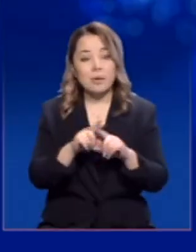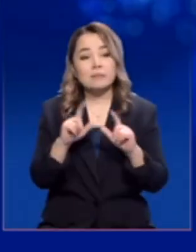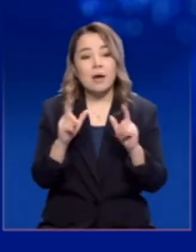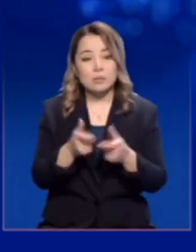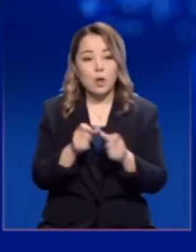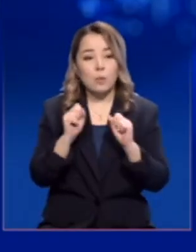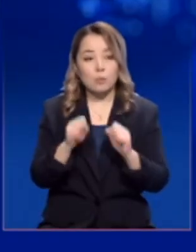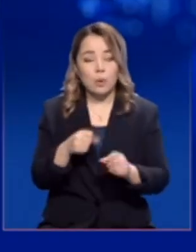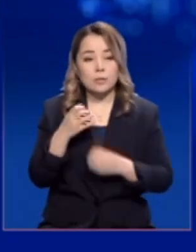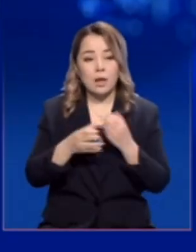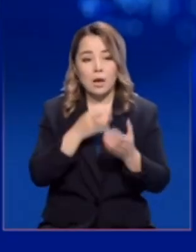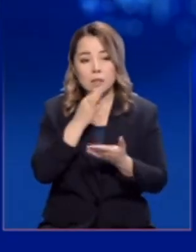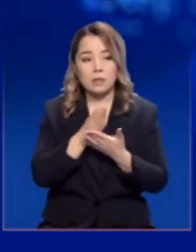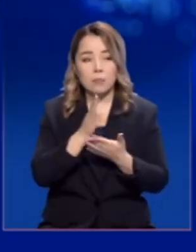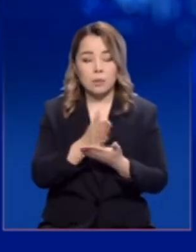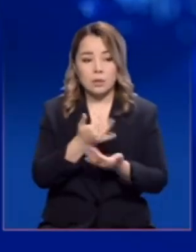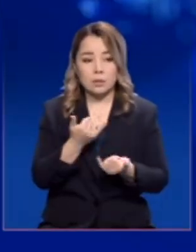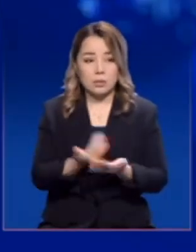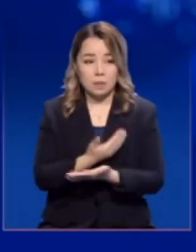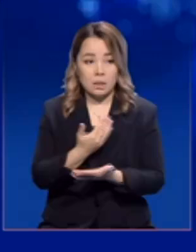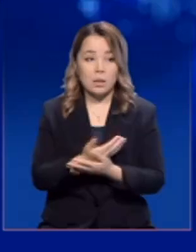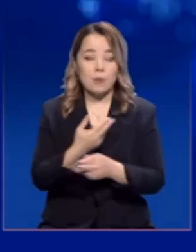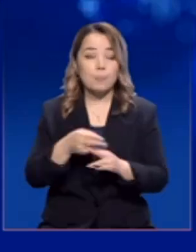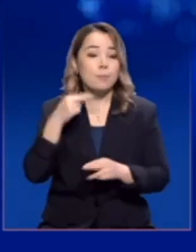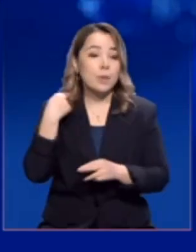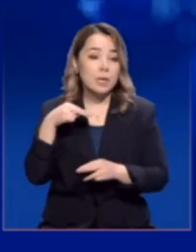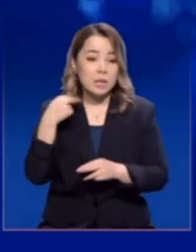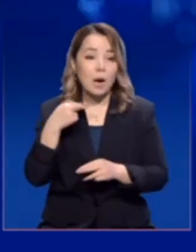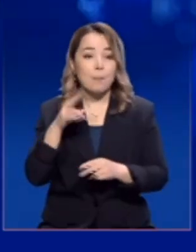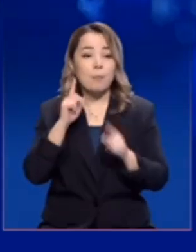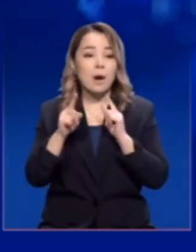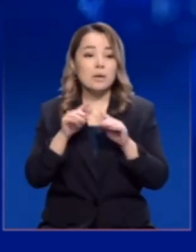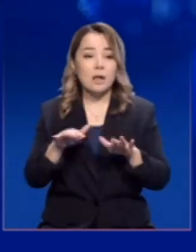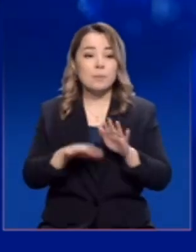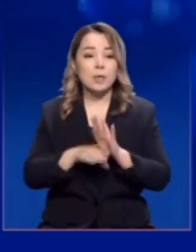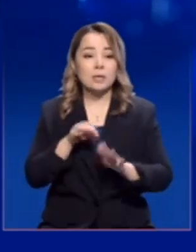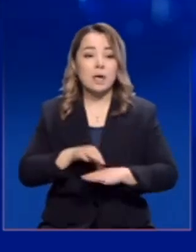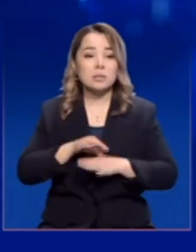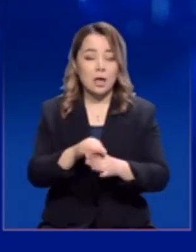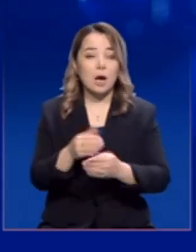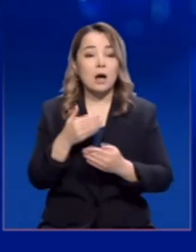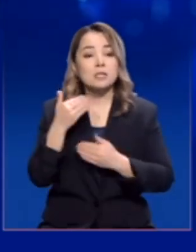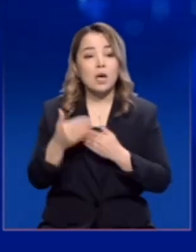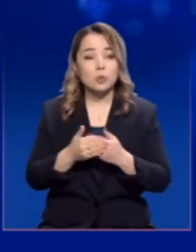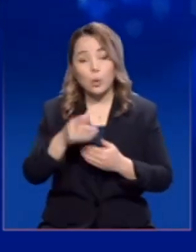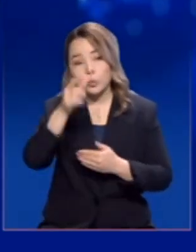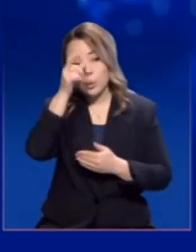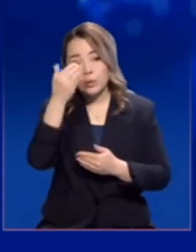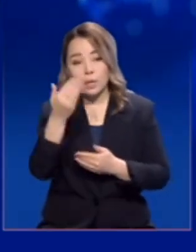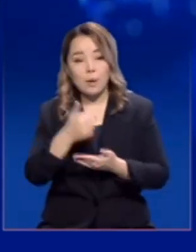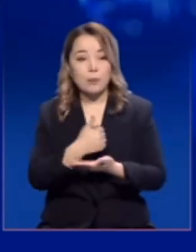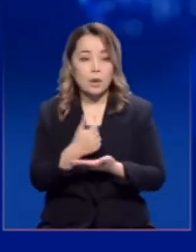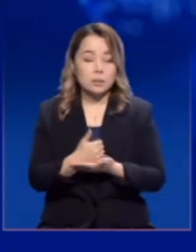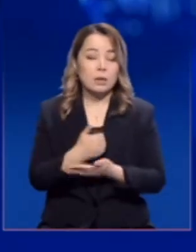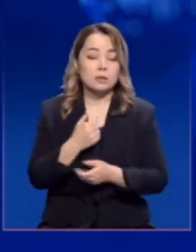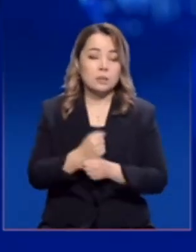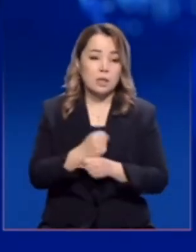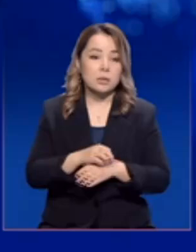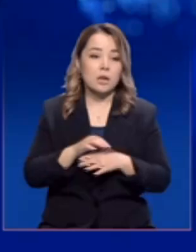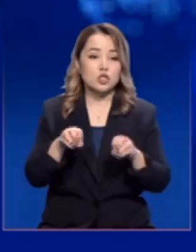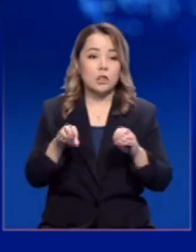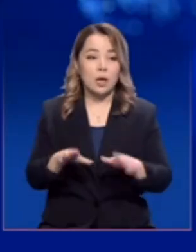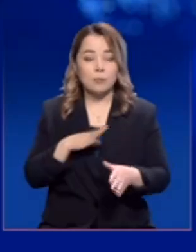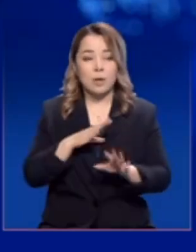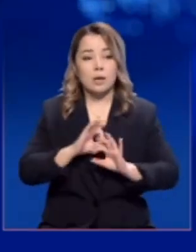санкцияларға ілініп кету мүмкін деп қауіптенеді. Сондықтан президенттік және парламенттік сайлау қарсаңында Түркия билігі осындай қадамға барып отыр дейді